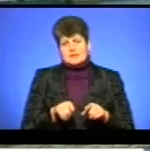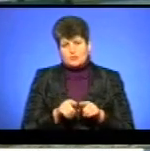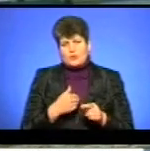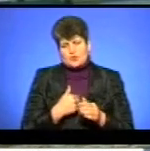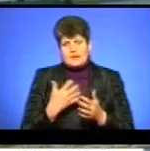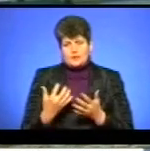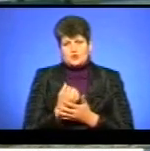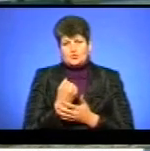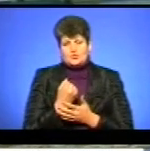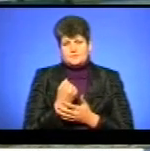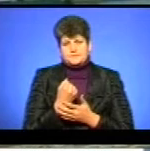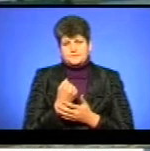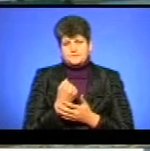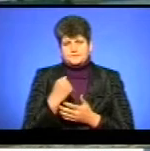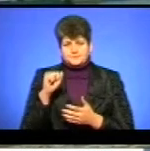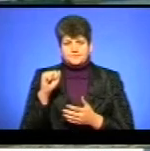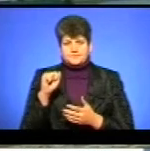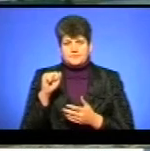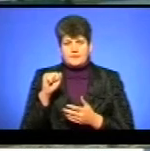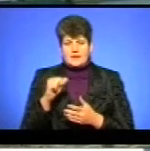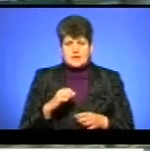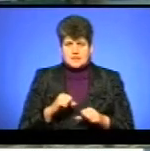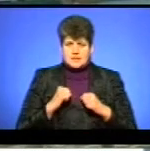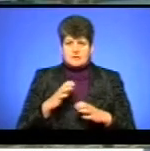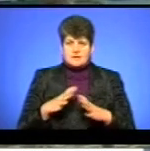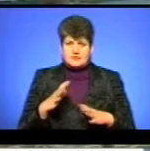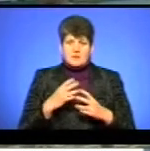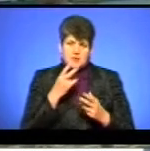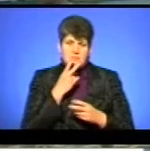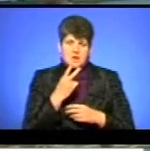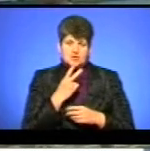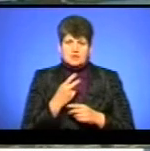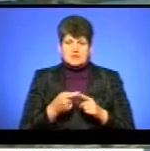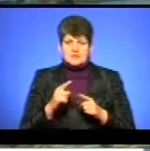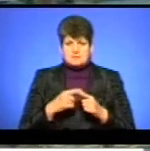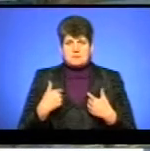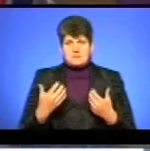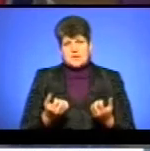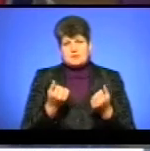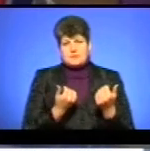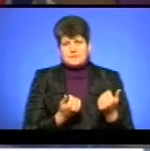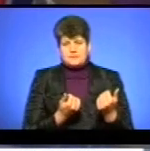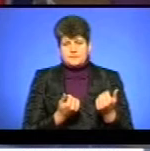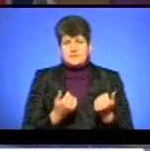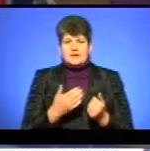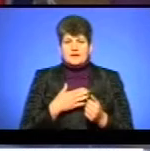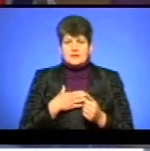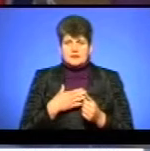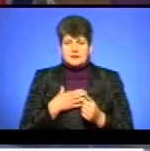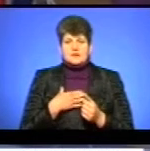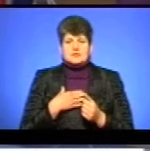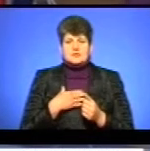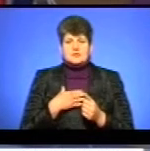досягнути успіхів. Вона старалася на тренуванні, і ми це бачили, і ми її підтримували. Наша вихованка нашого